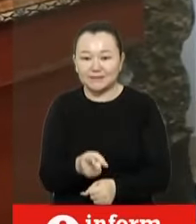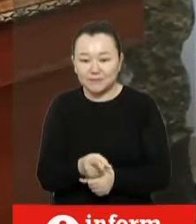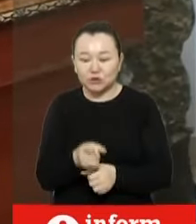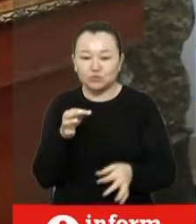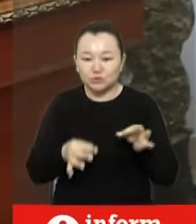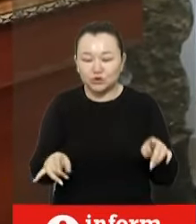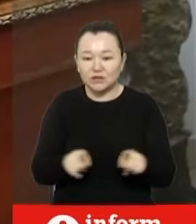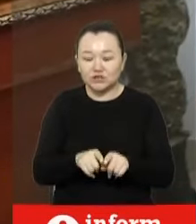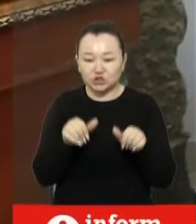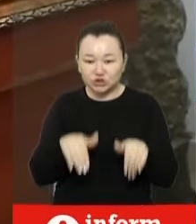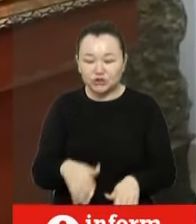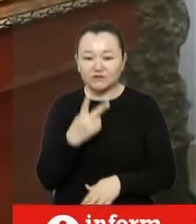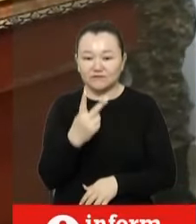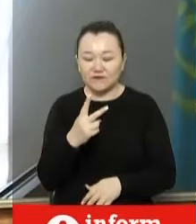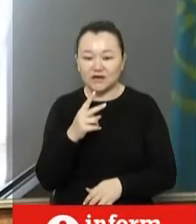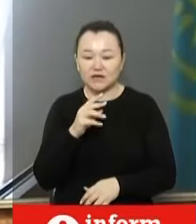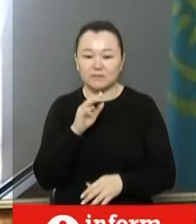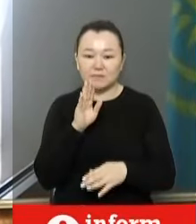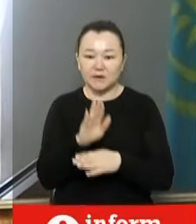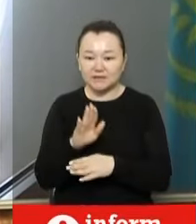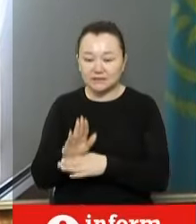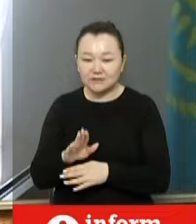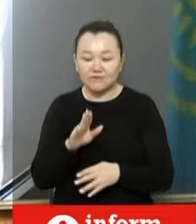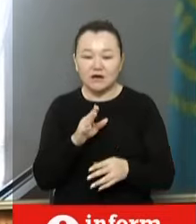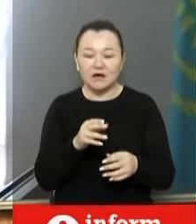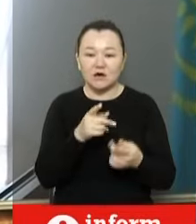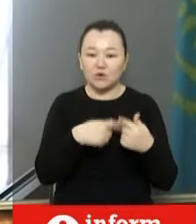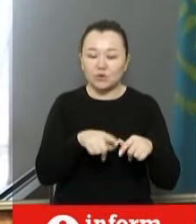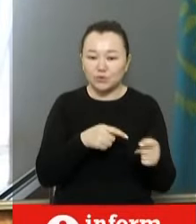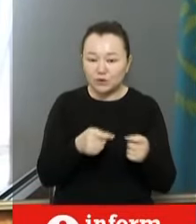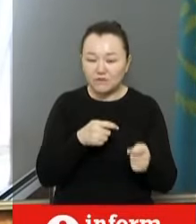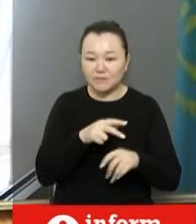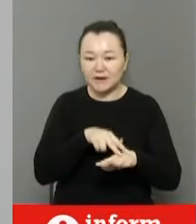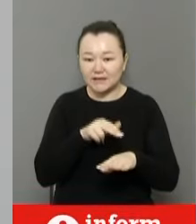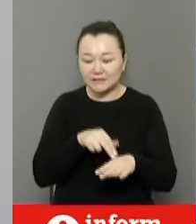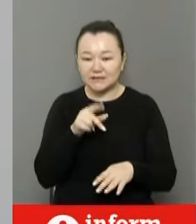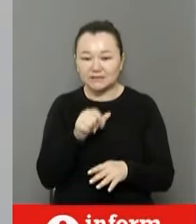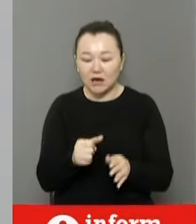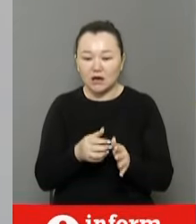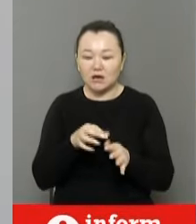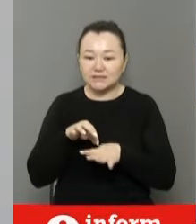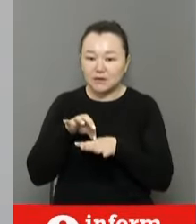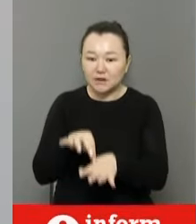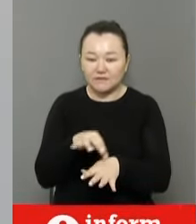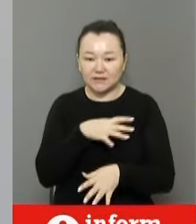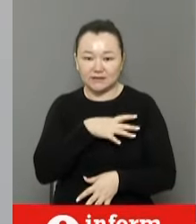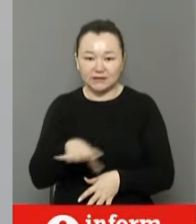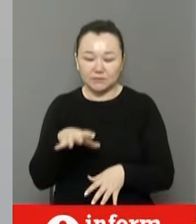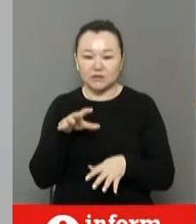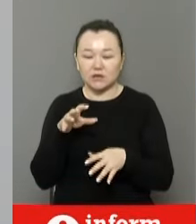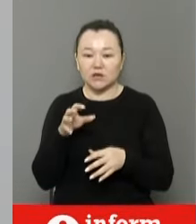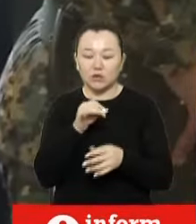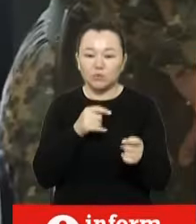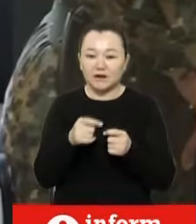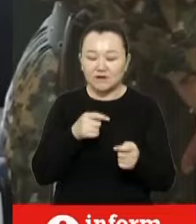также вынес два частных постановления в адрес руководства департамента полиции за отсутствие сопровождение школьников и управление